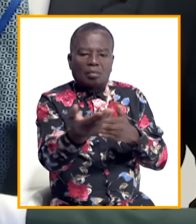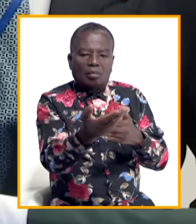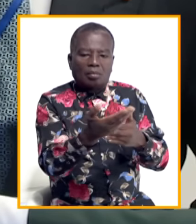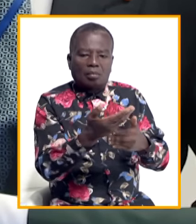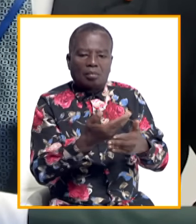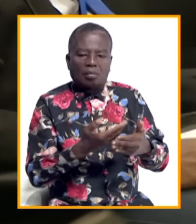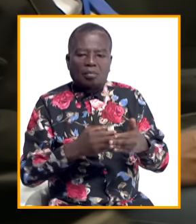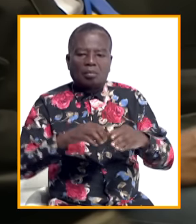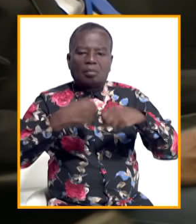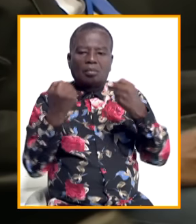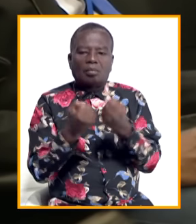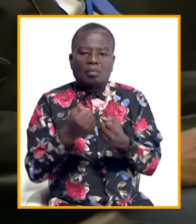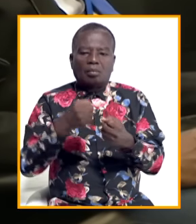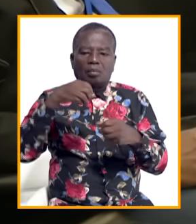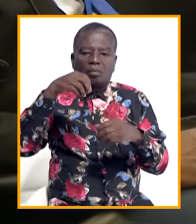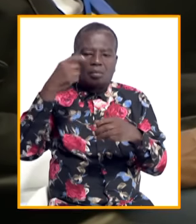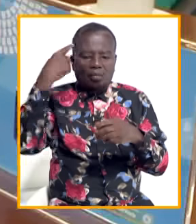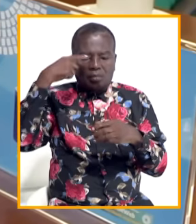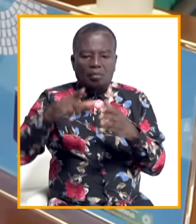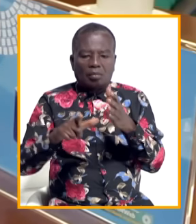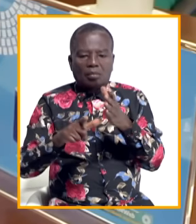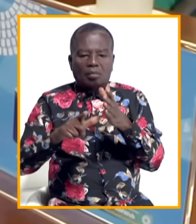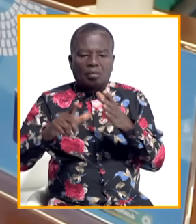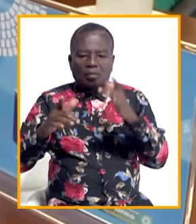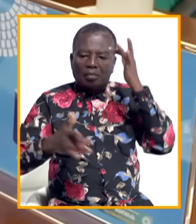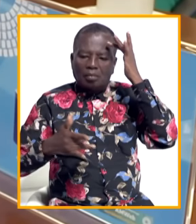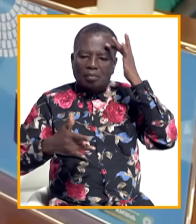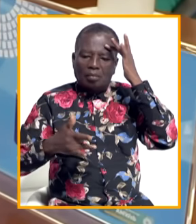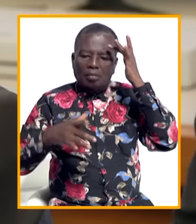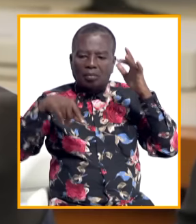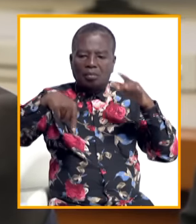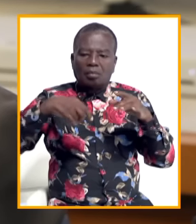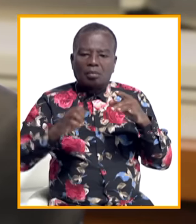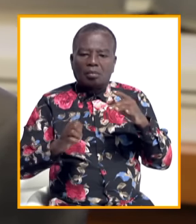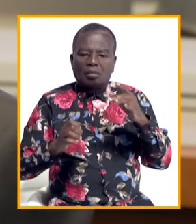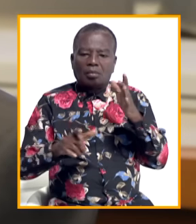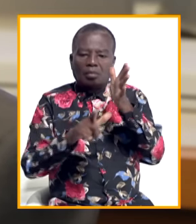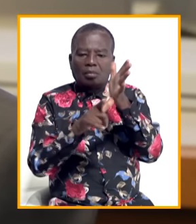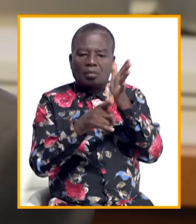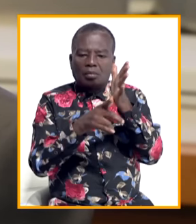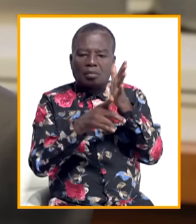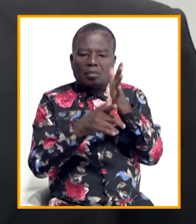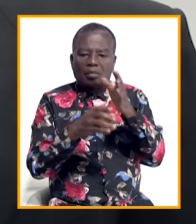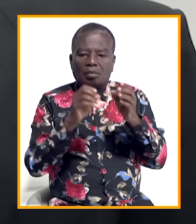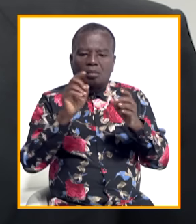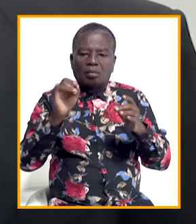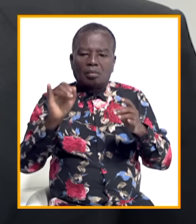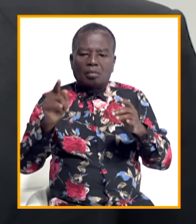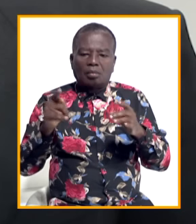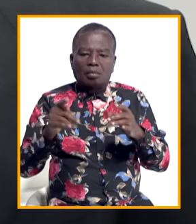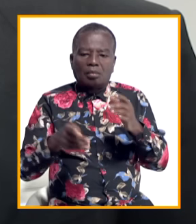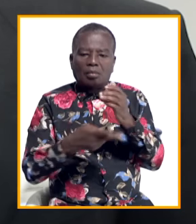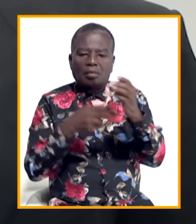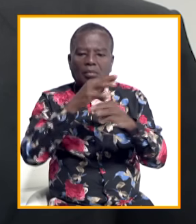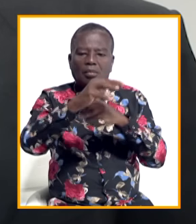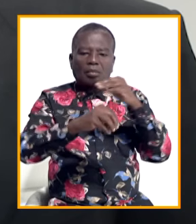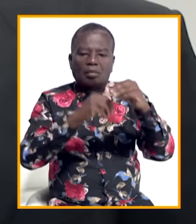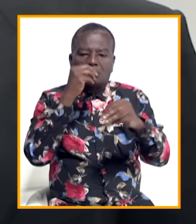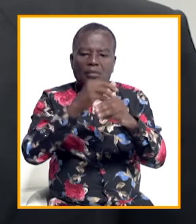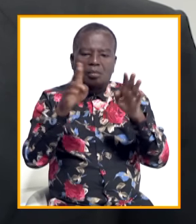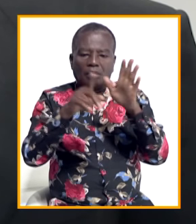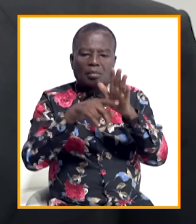sociales aussi bien pour l'assurance maladie que pour l'assurance vieillesse. La Banque mondiale